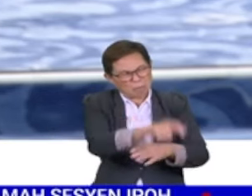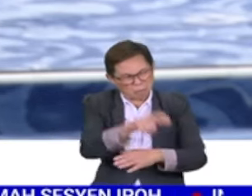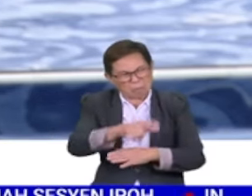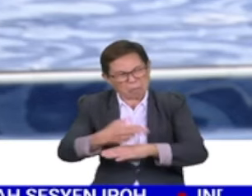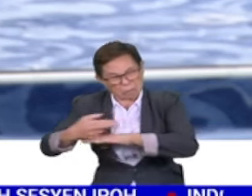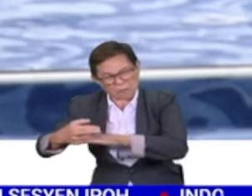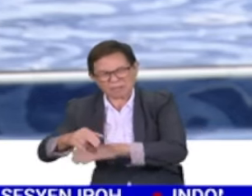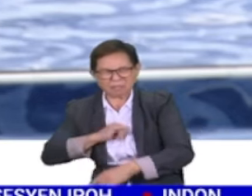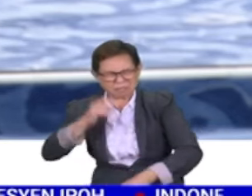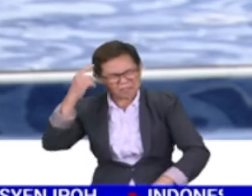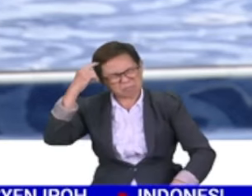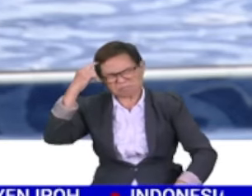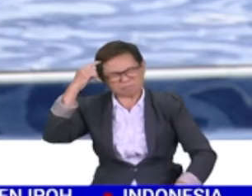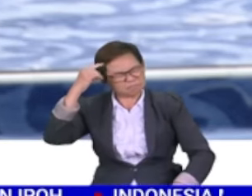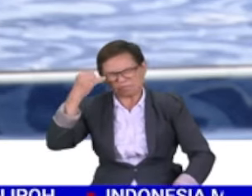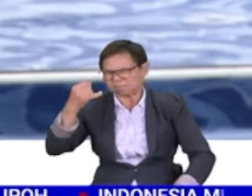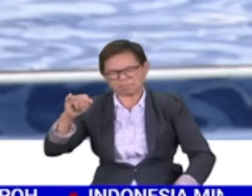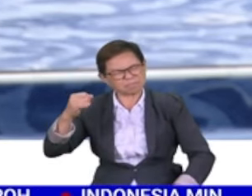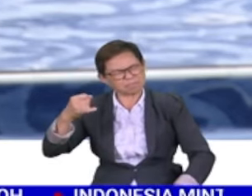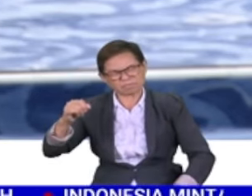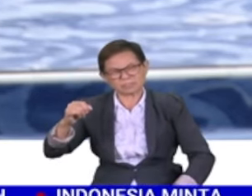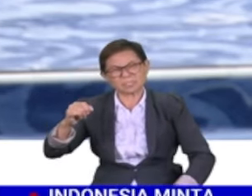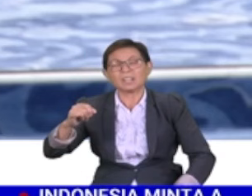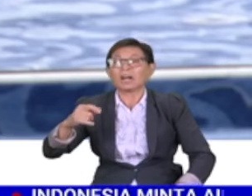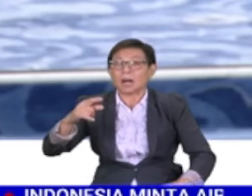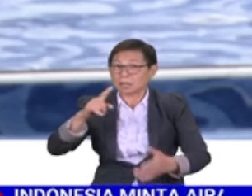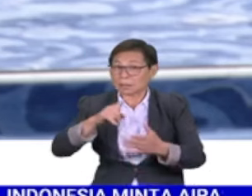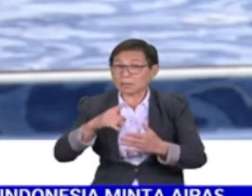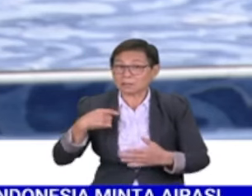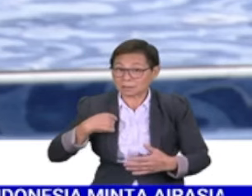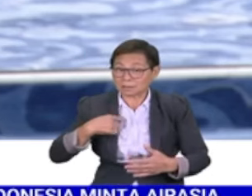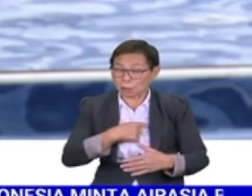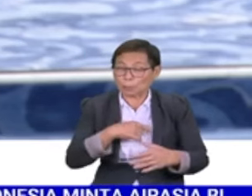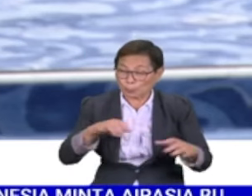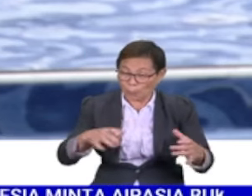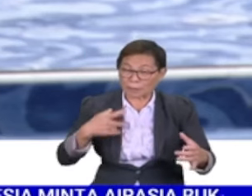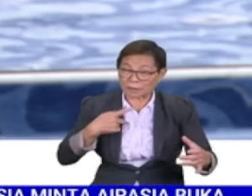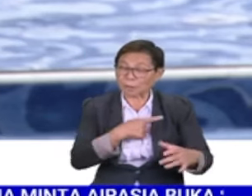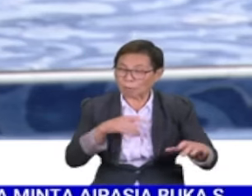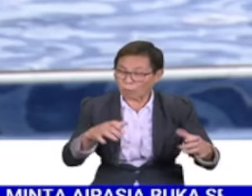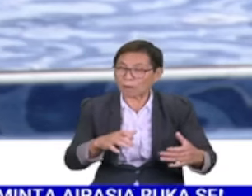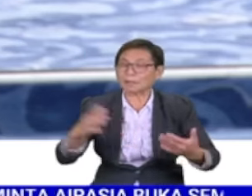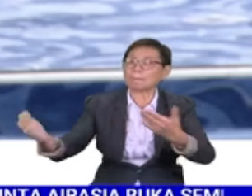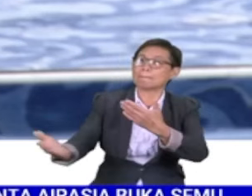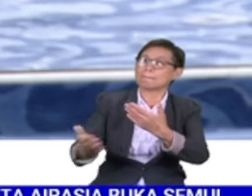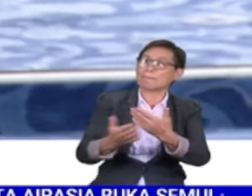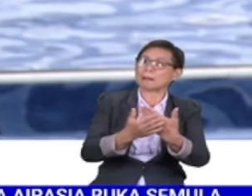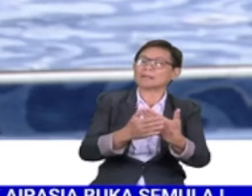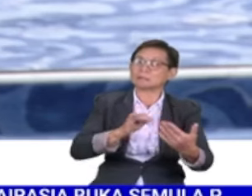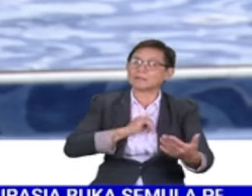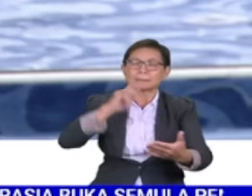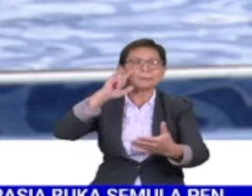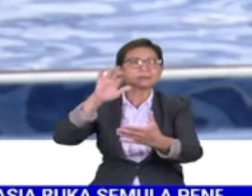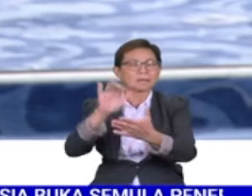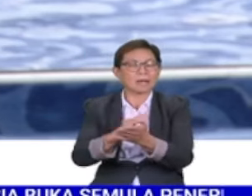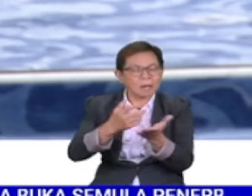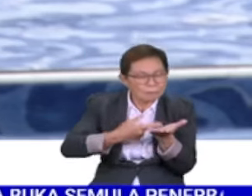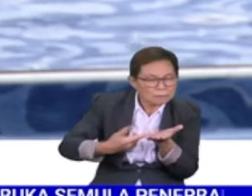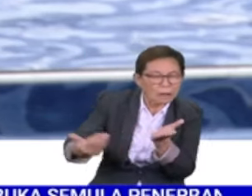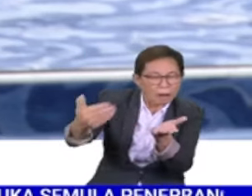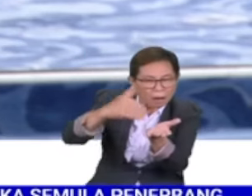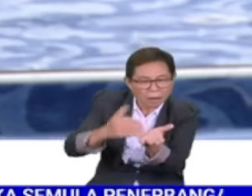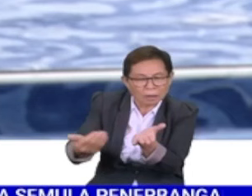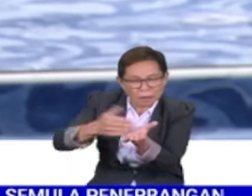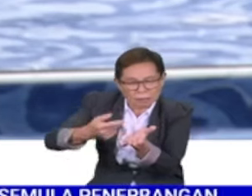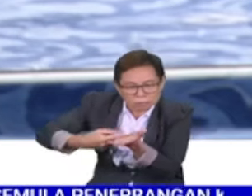wajar. Apapun kita lakukan, kita harus kembali dan saya akan percaya saya akan bincang semula